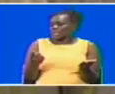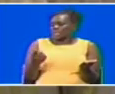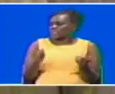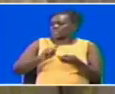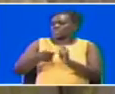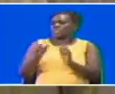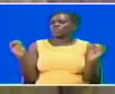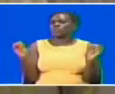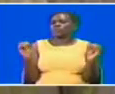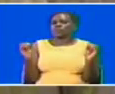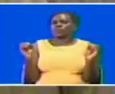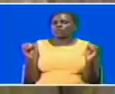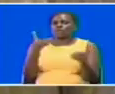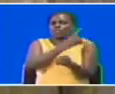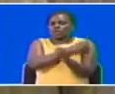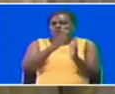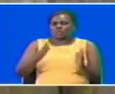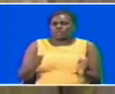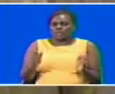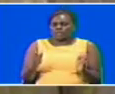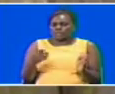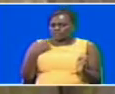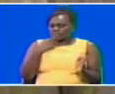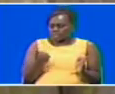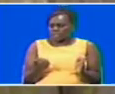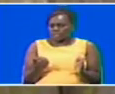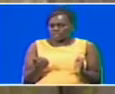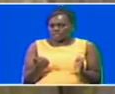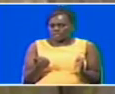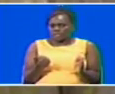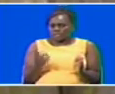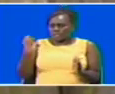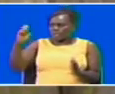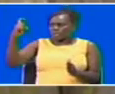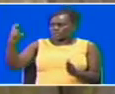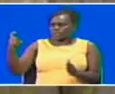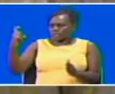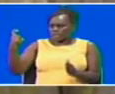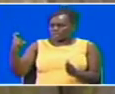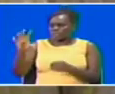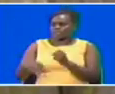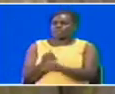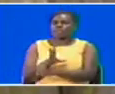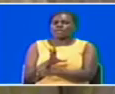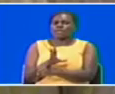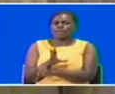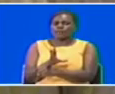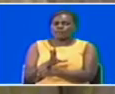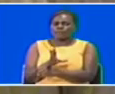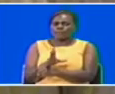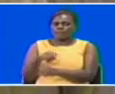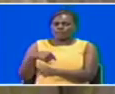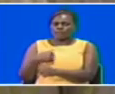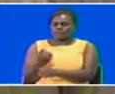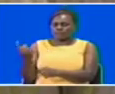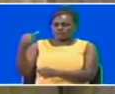kimebadilika ndio daktari Sasa akaambiwa tukaambiwa apigwe pisha ingine iu turudie Mimi